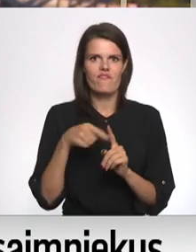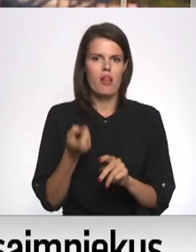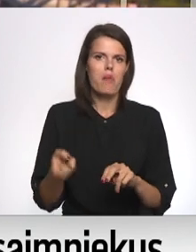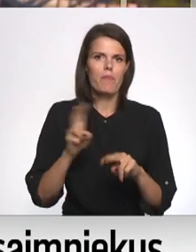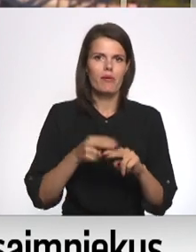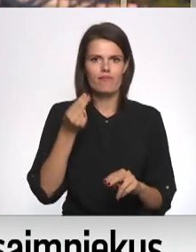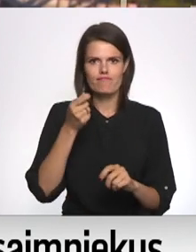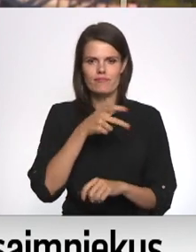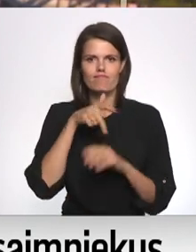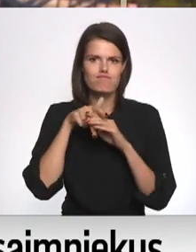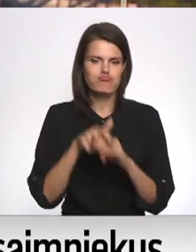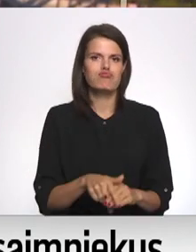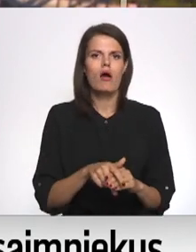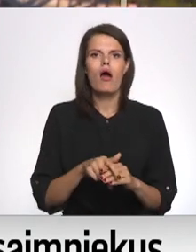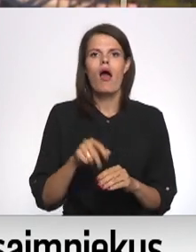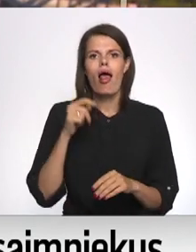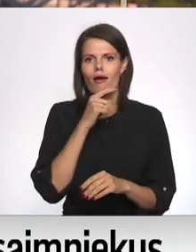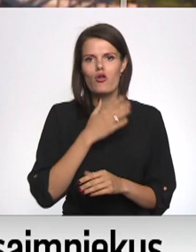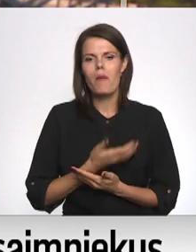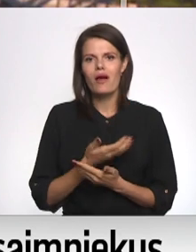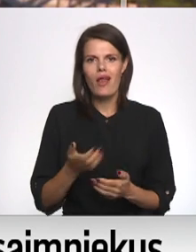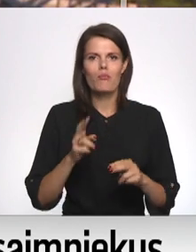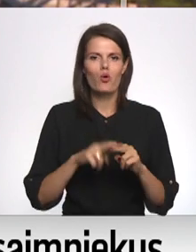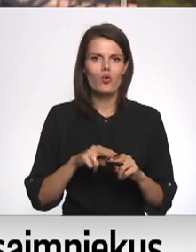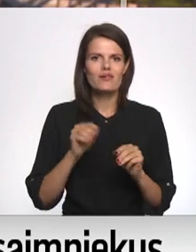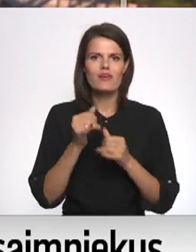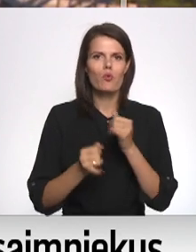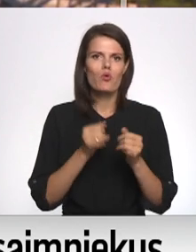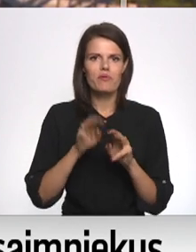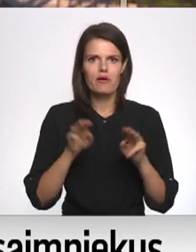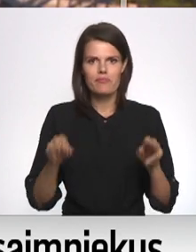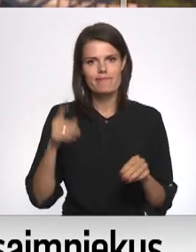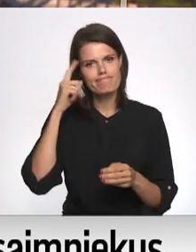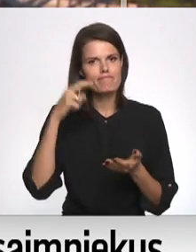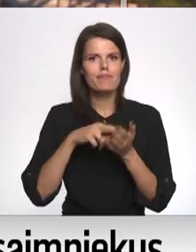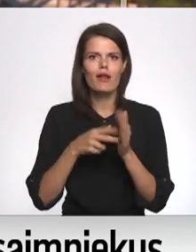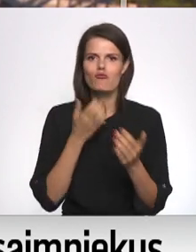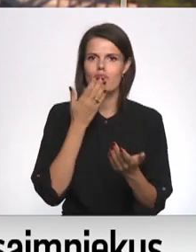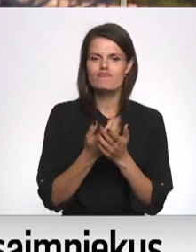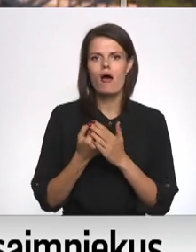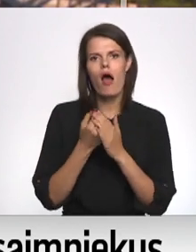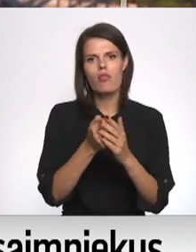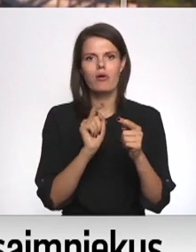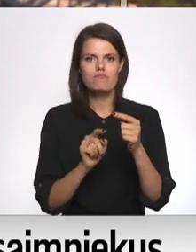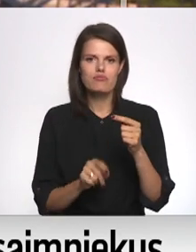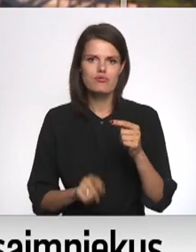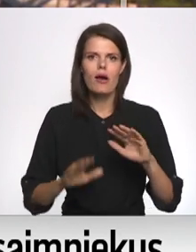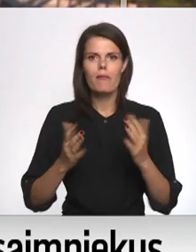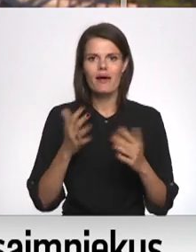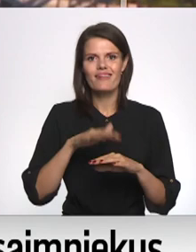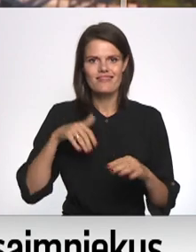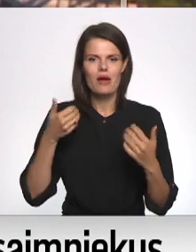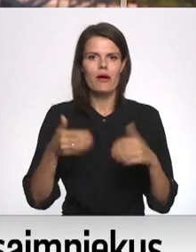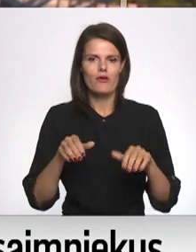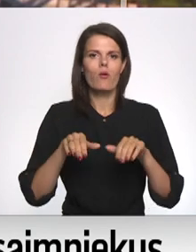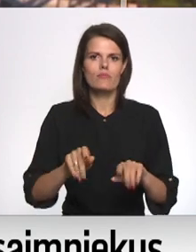papildu finansiālo slogu. Ekonomikas labklājības un zemkopības ministrija plāno nākt talkā ar atbalsta pasākumiem, bet Saime jau